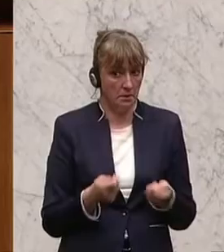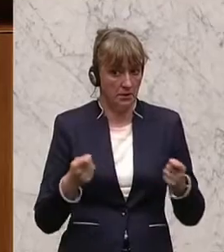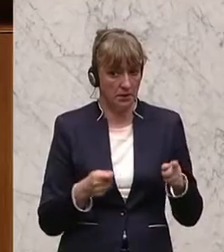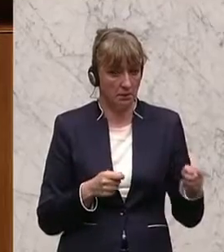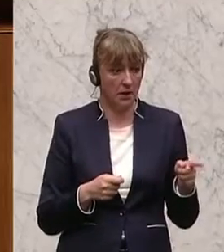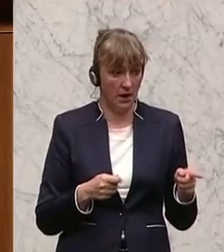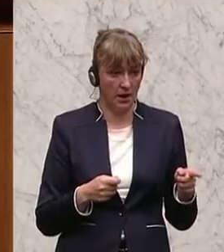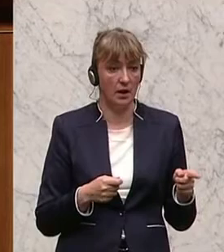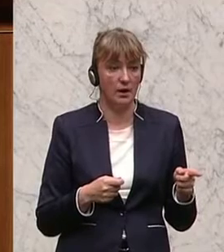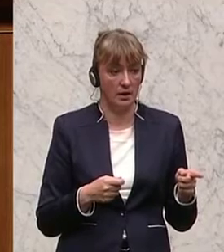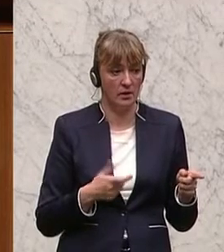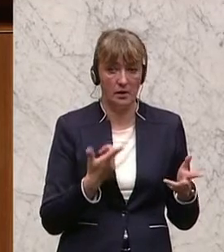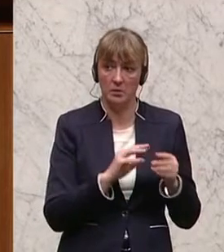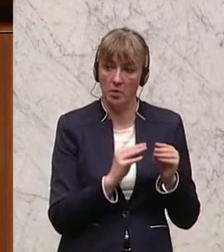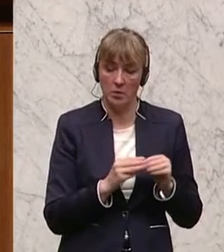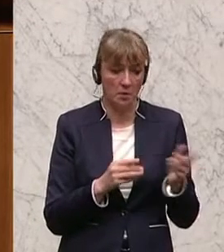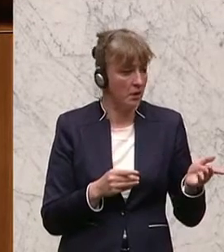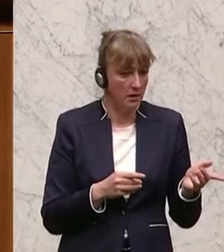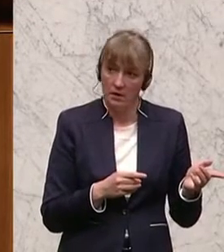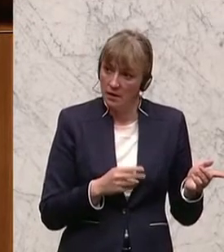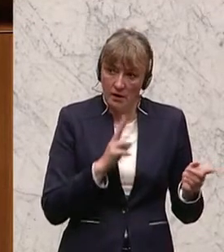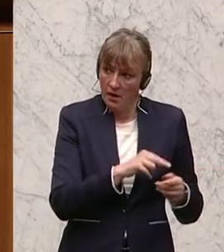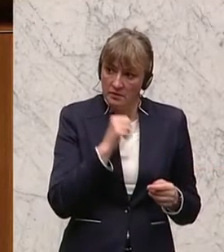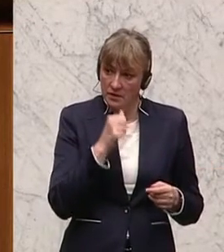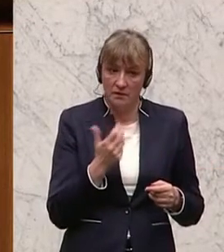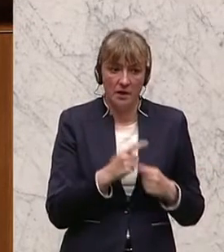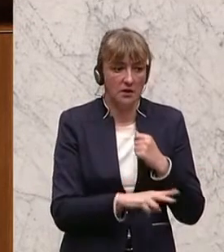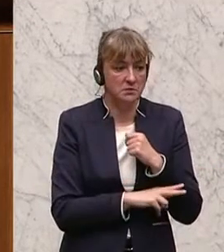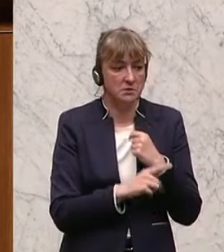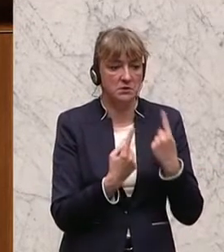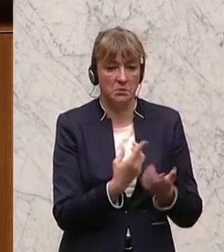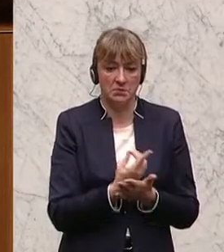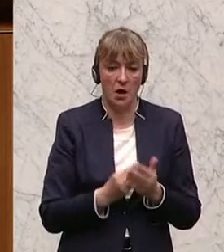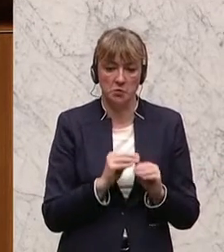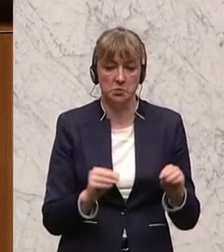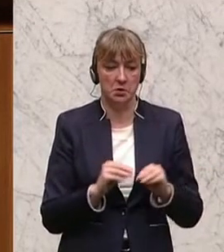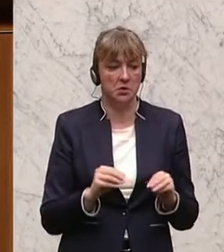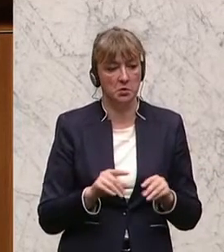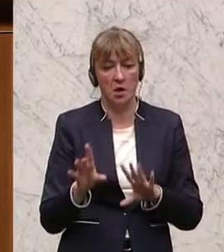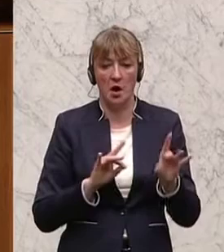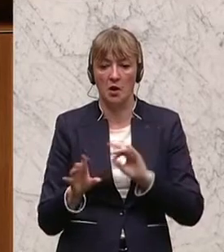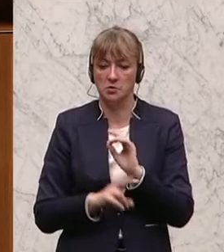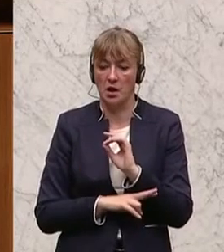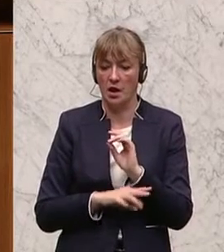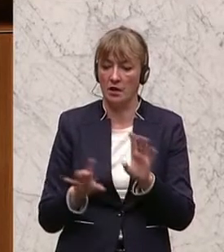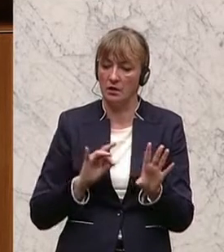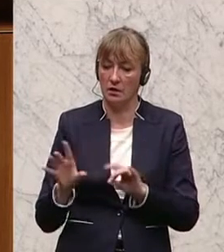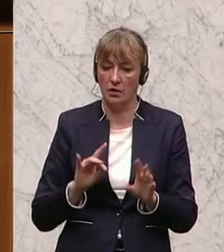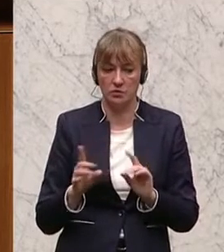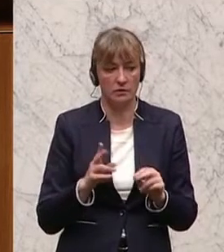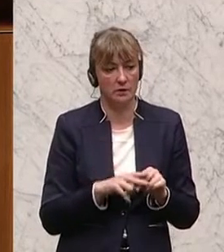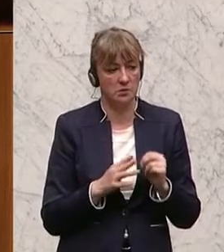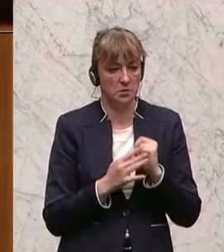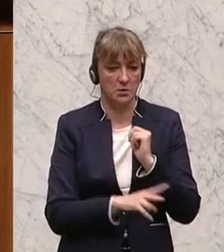Betriebe die Probleme eigentlich nicht. Die bilden sich ihre Lehrlinge selber aus, die suchen sich aus die Lehrlinge aus. Wenn Sie heute